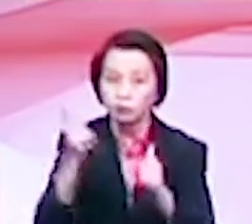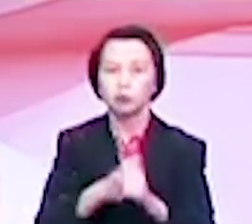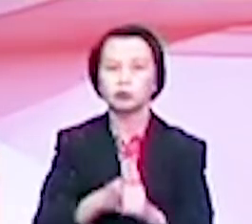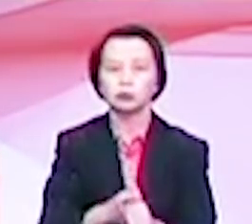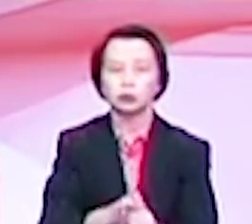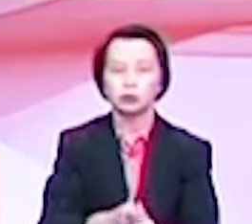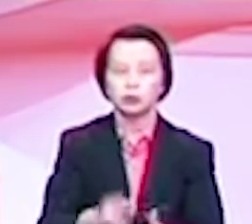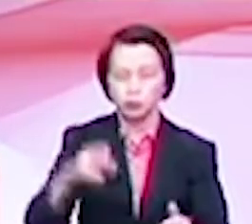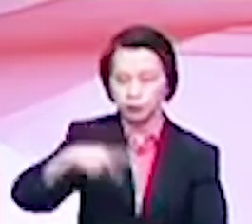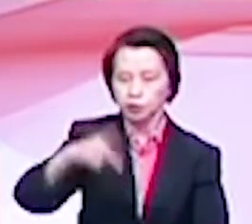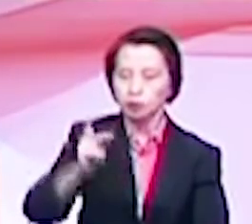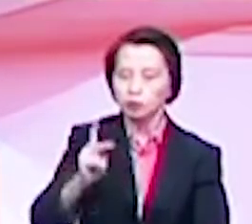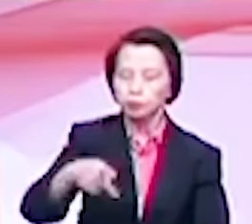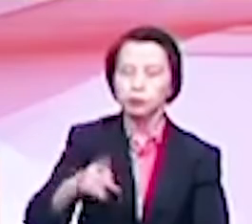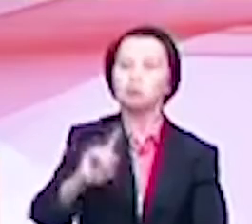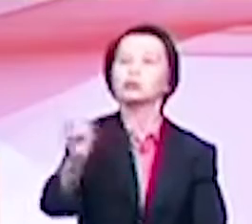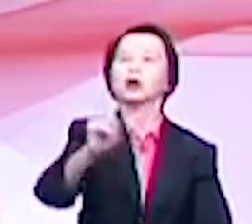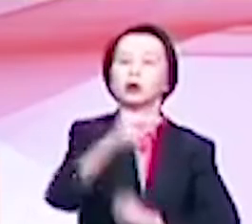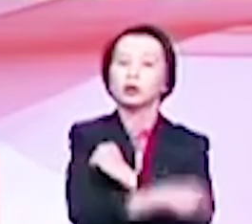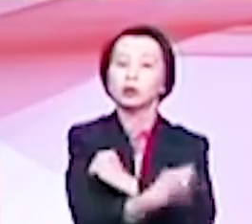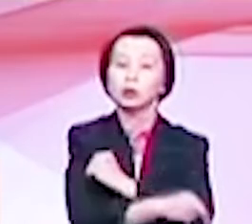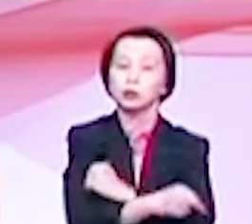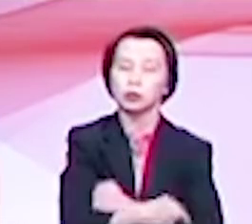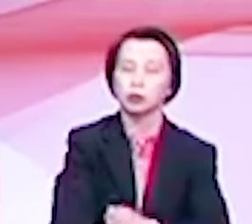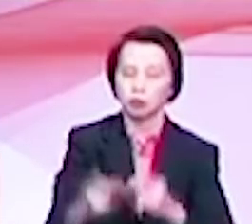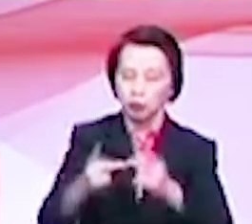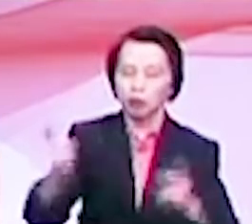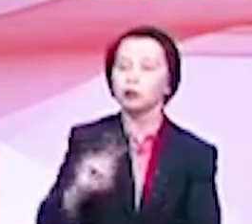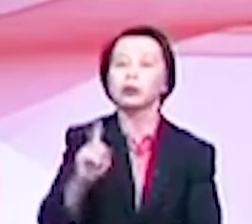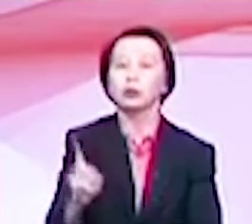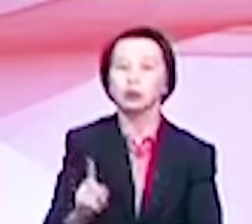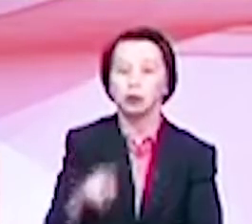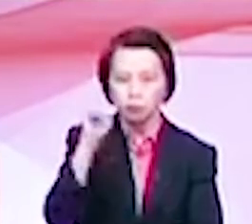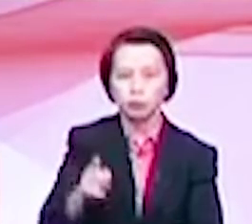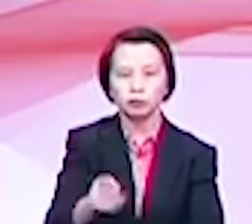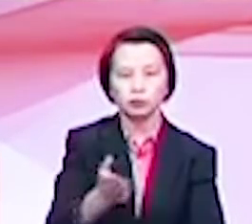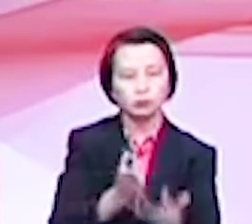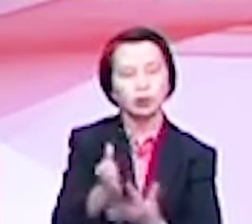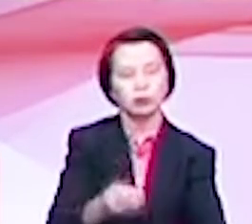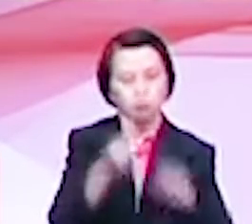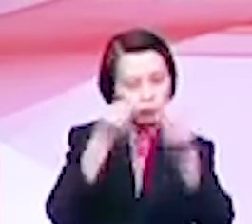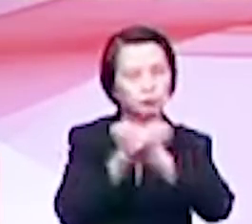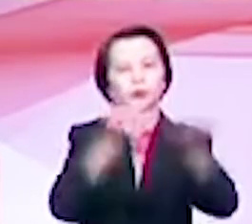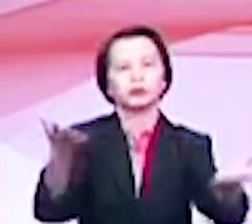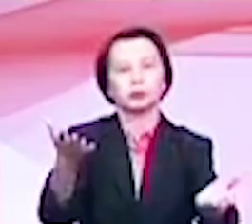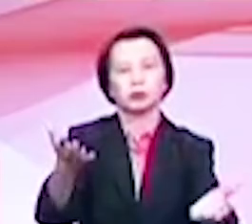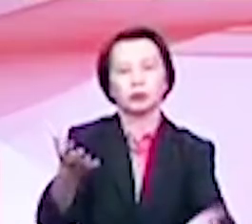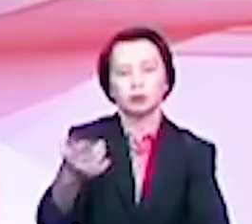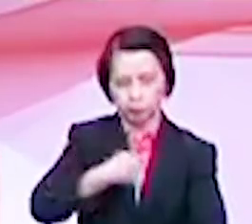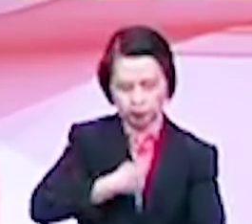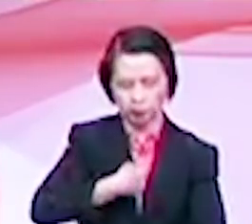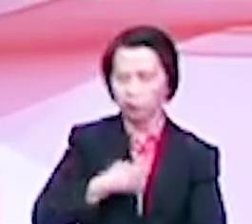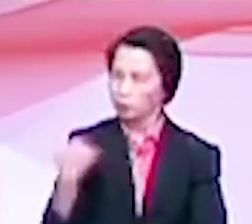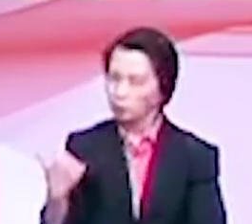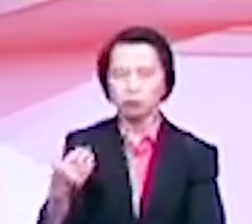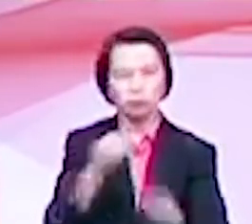negeri mana, kawasan mana yang nak disiarkan PKP, tentulah melalui pengumuman yang dibuat oleh saya